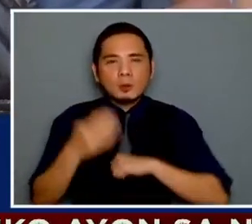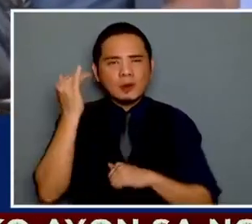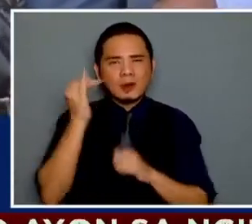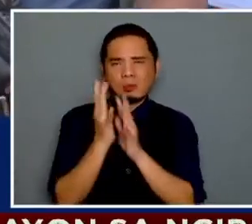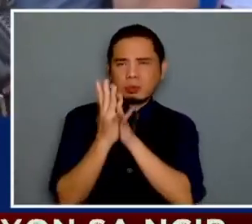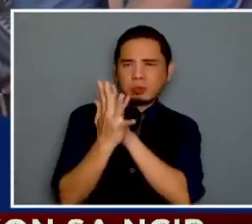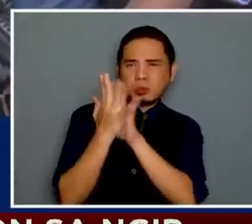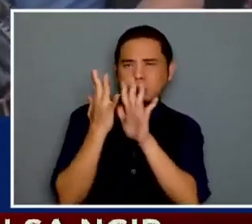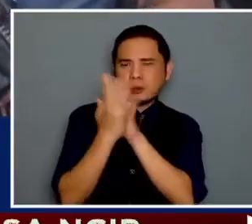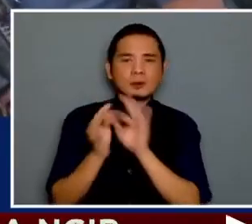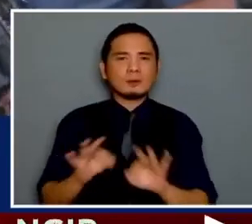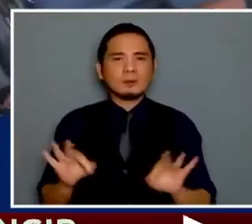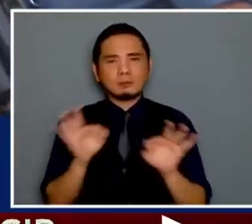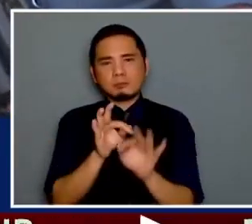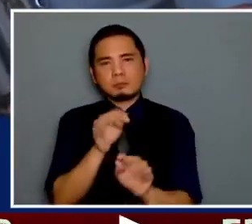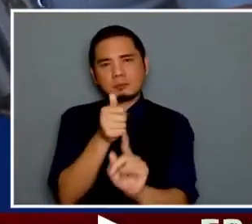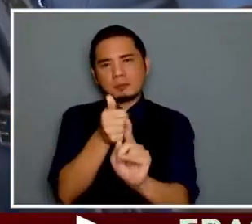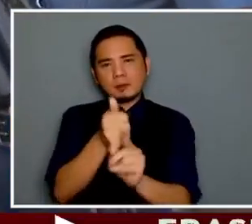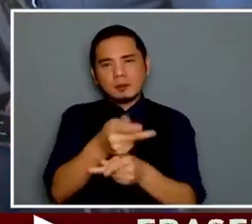niyo yung gamit niyo.